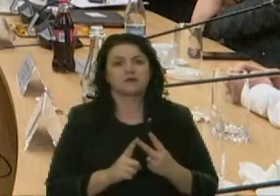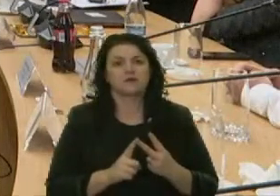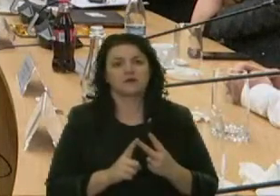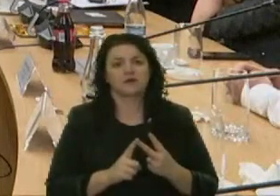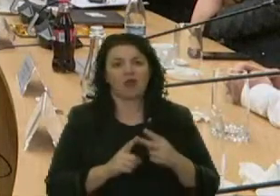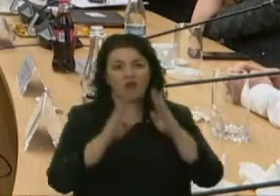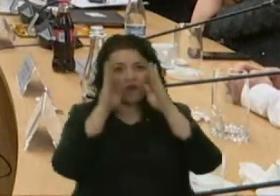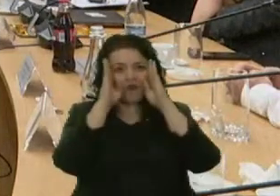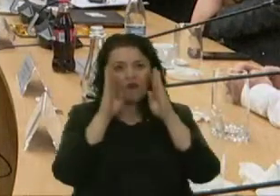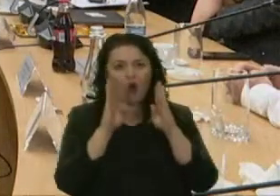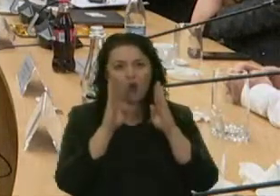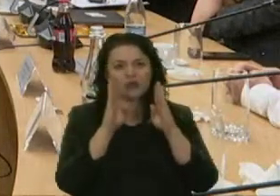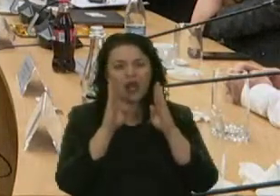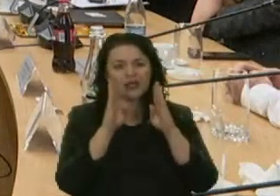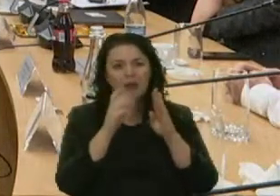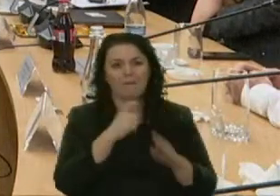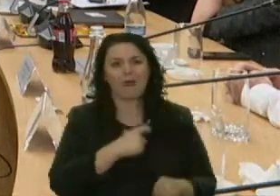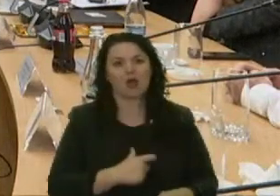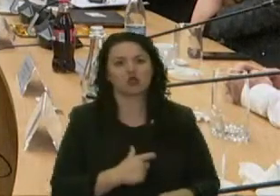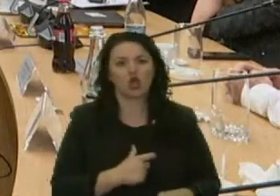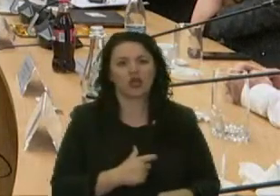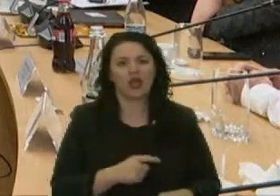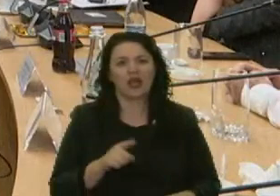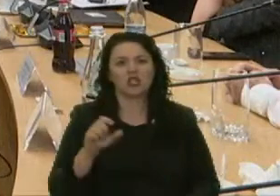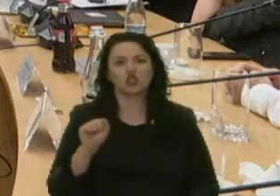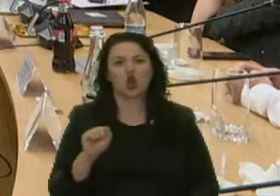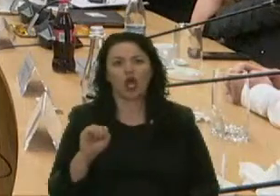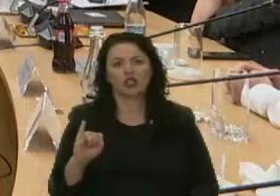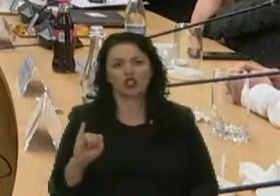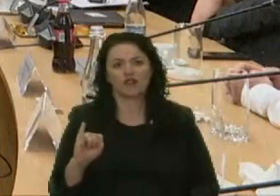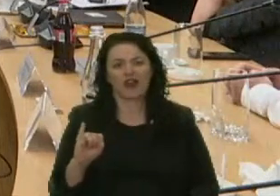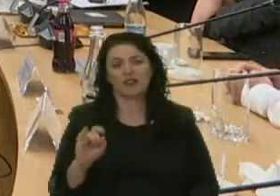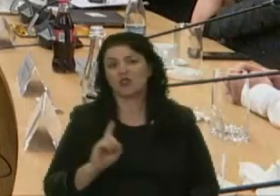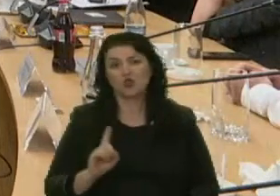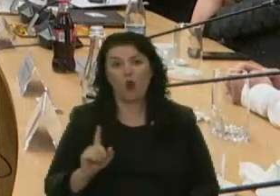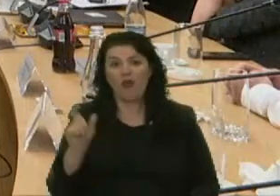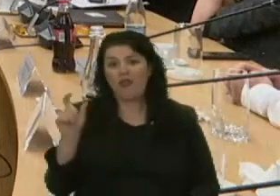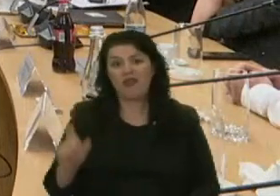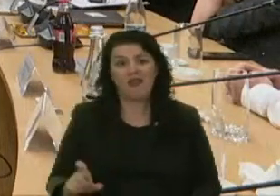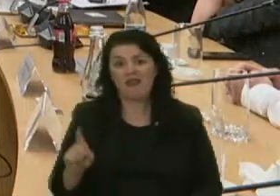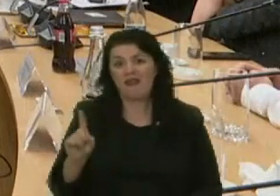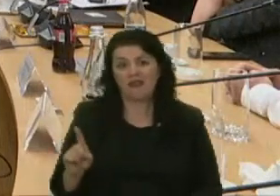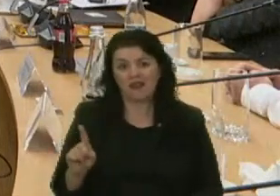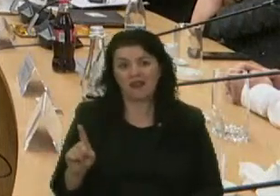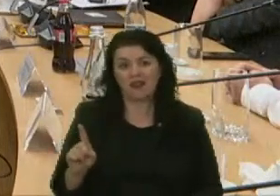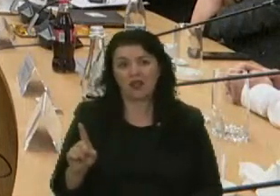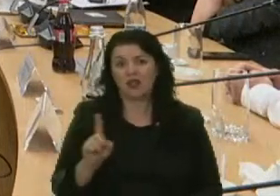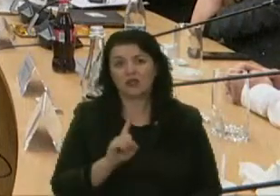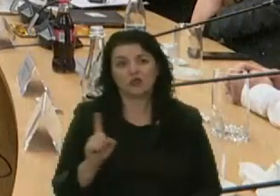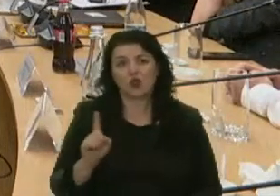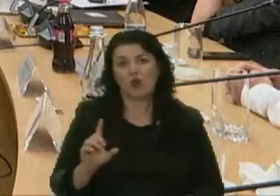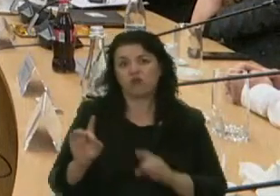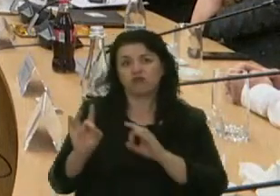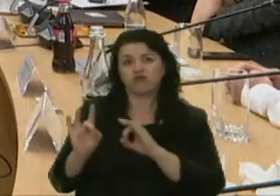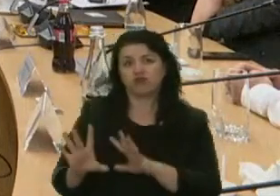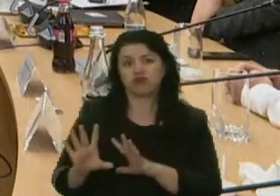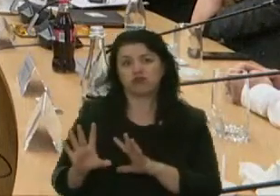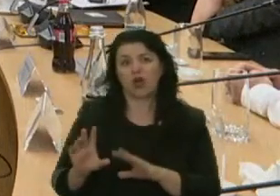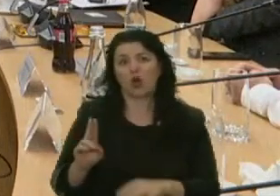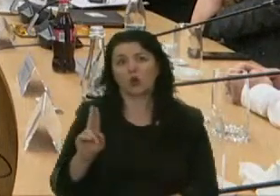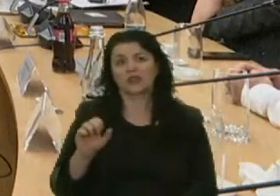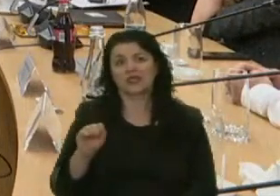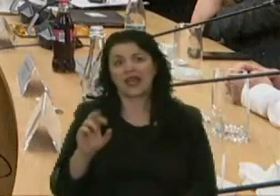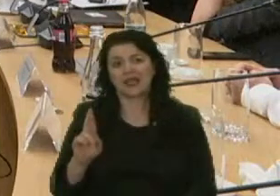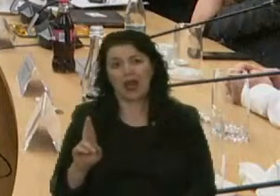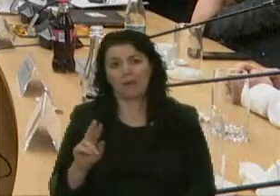vă focusați vendeta personală pe pe soca cian nu soca cș Van și nu vendeta usr PNL și